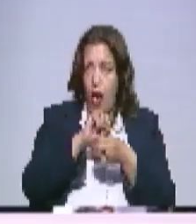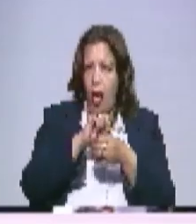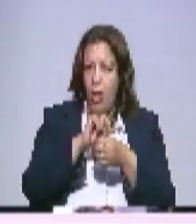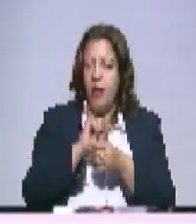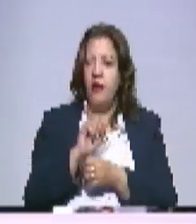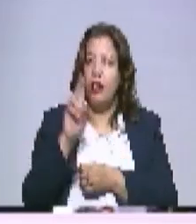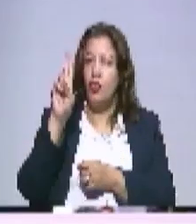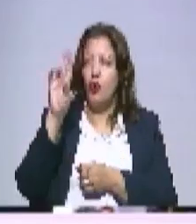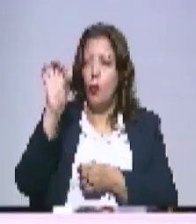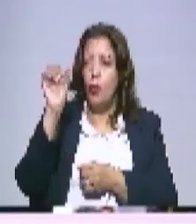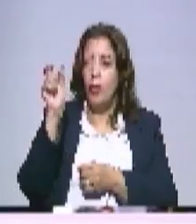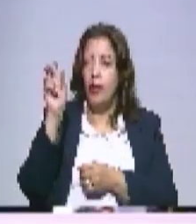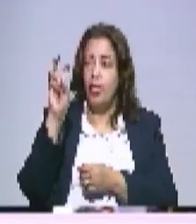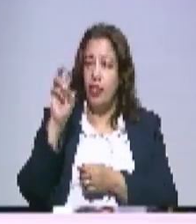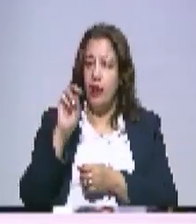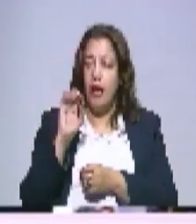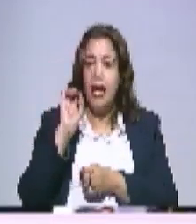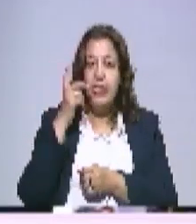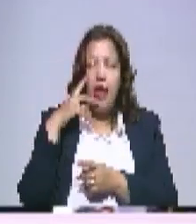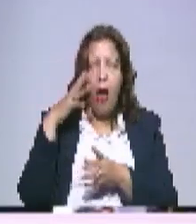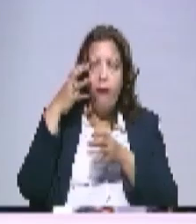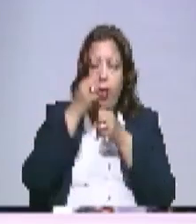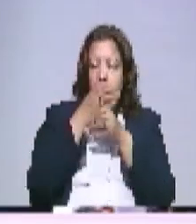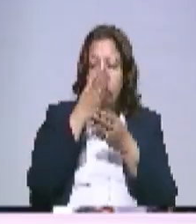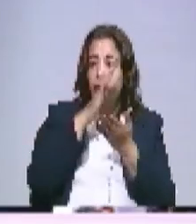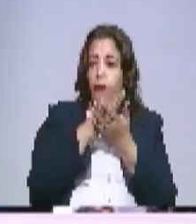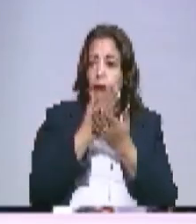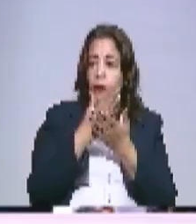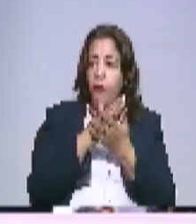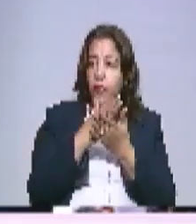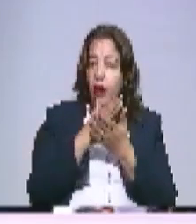اخزنه في الفريزر. تخزنيه في الفريزر؟